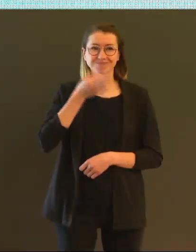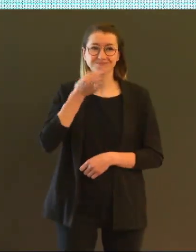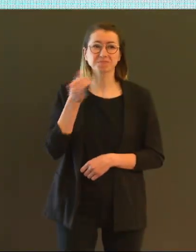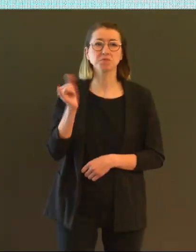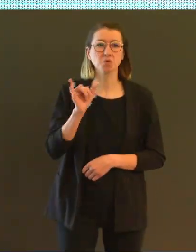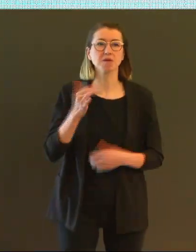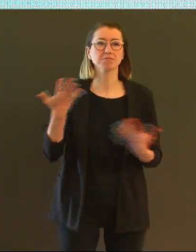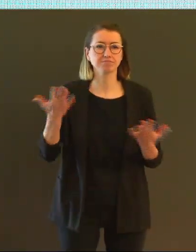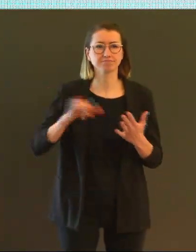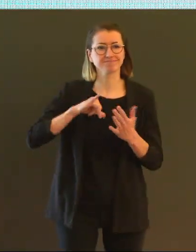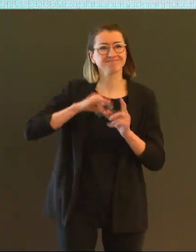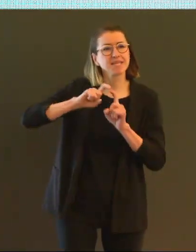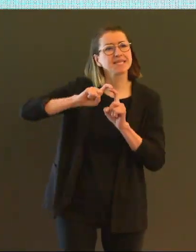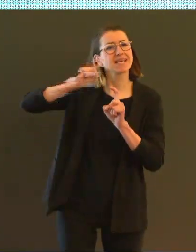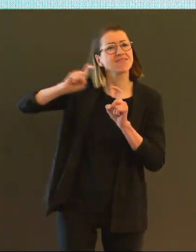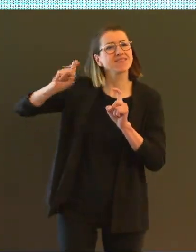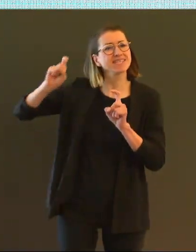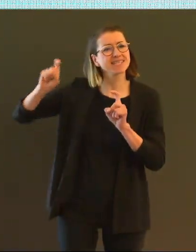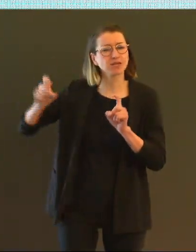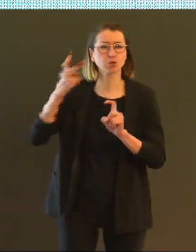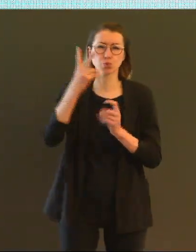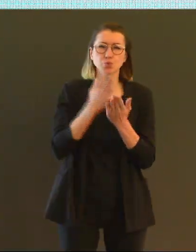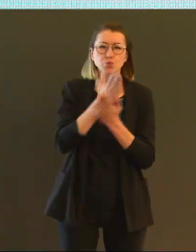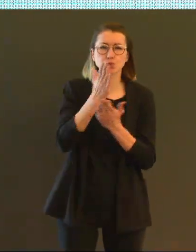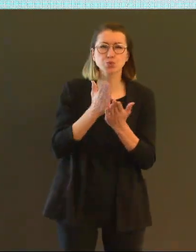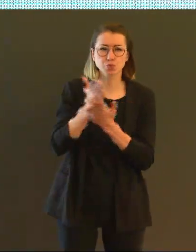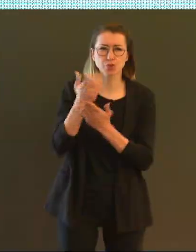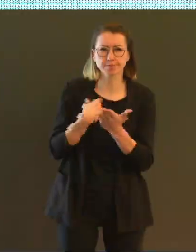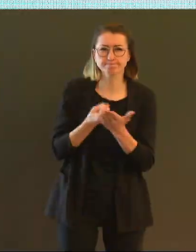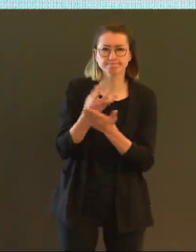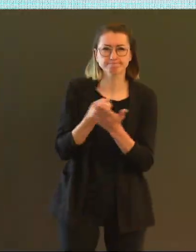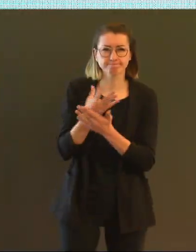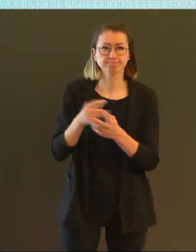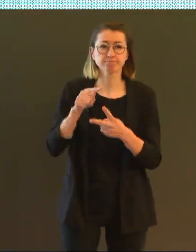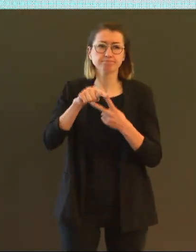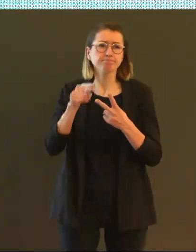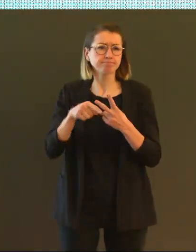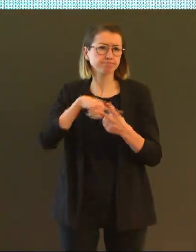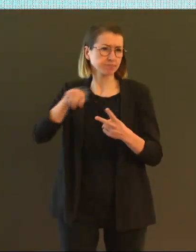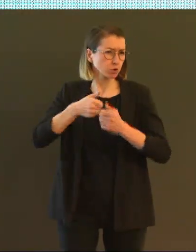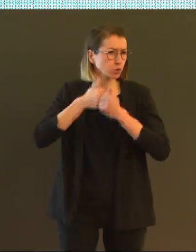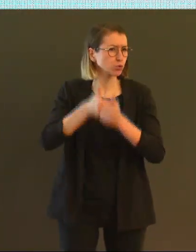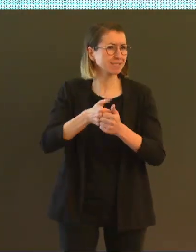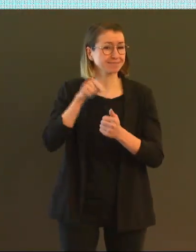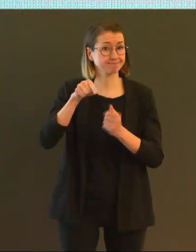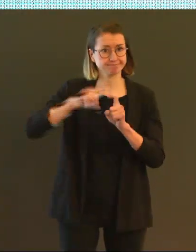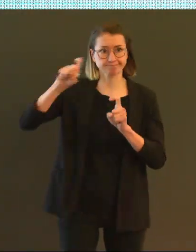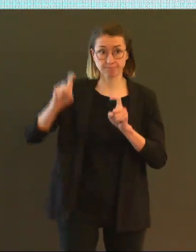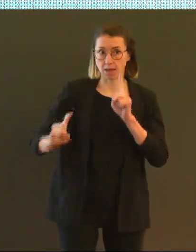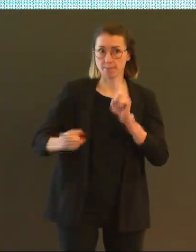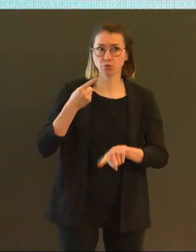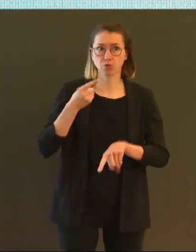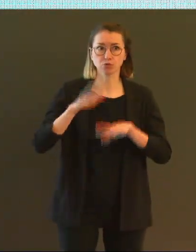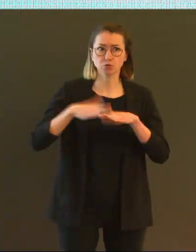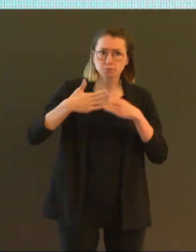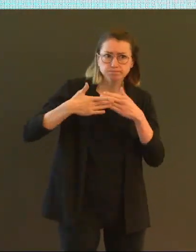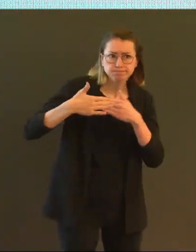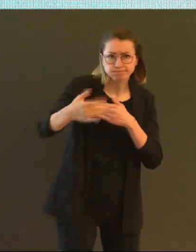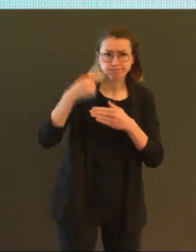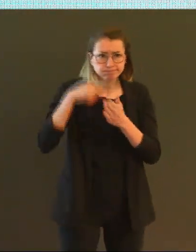de 2 indicateurs que nous estimons importants quant au suivi précoce de l'évolution de la pathologie au